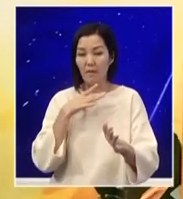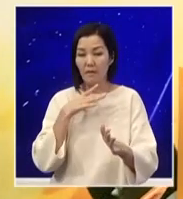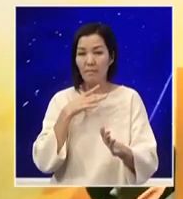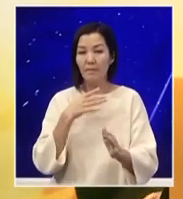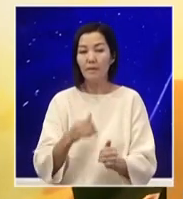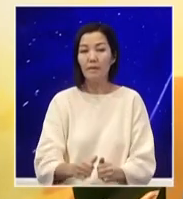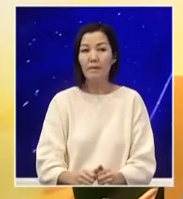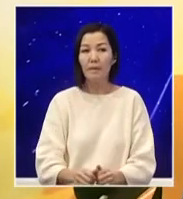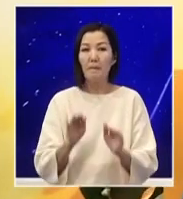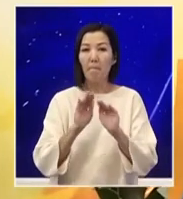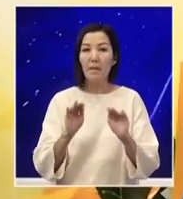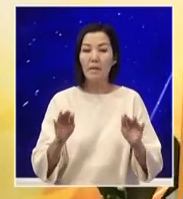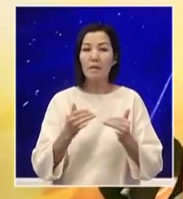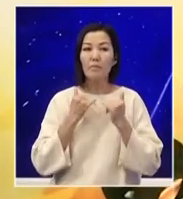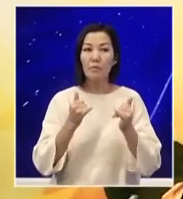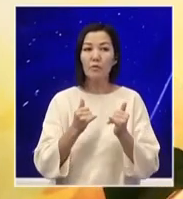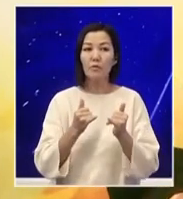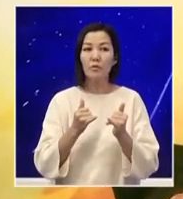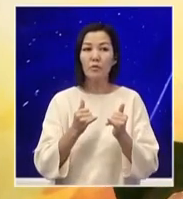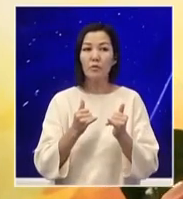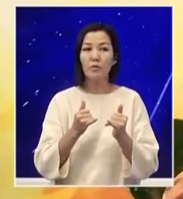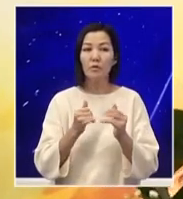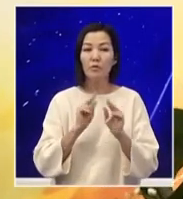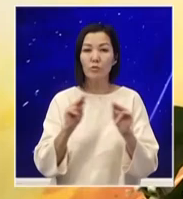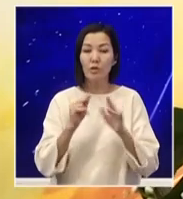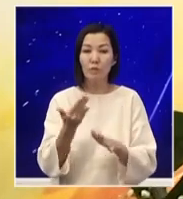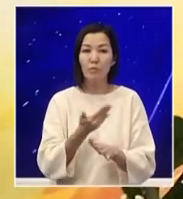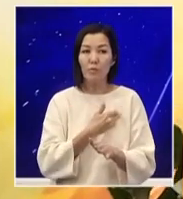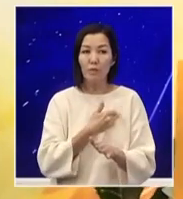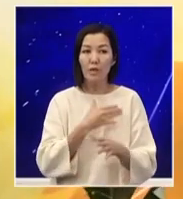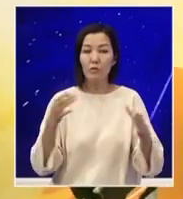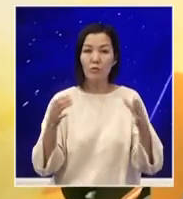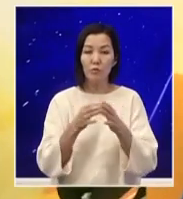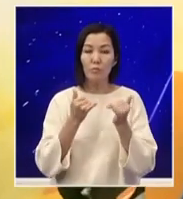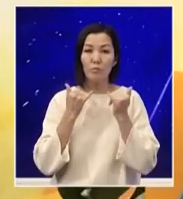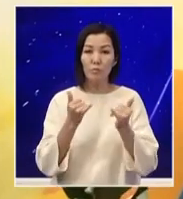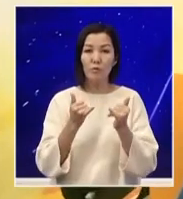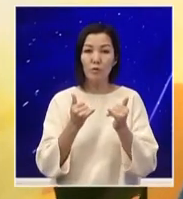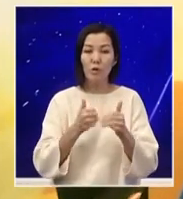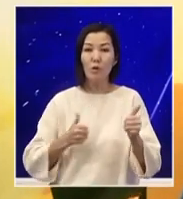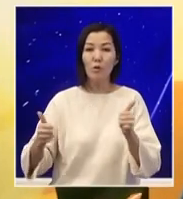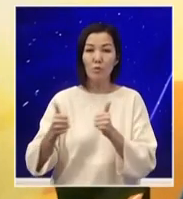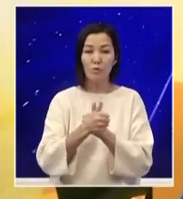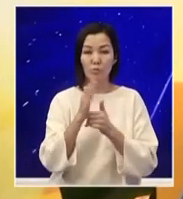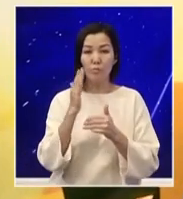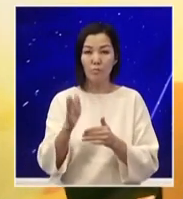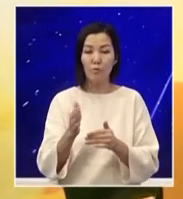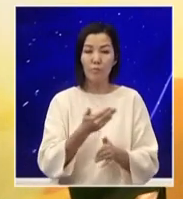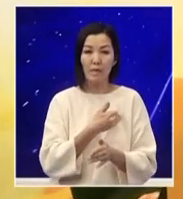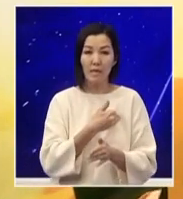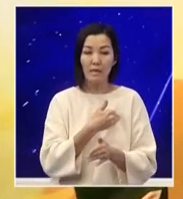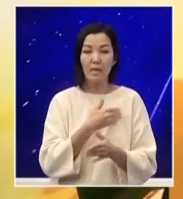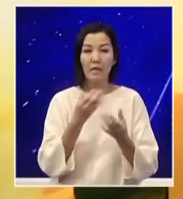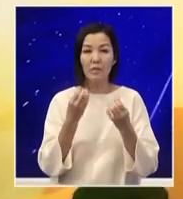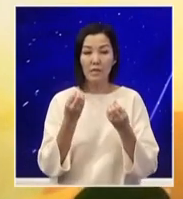қоладым. Шәкірттерім үшін ұлағатты ұстаз болғым келеді. Ал ұжымым үшін көшбасшы болғым келеді.